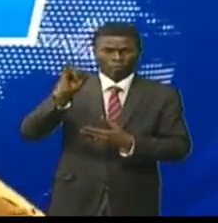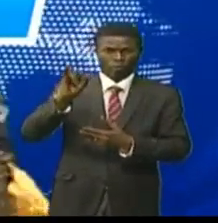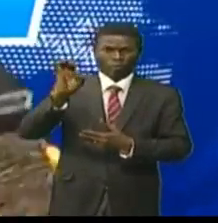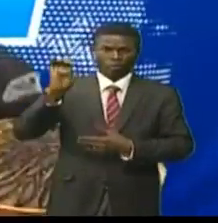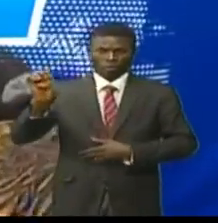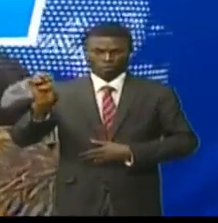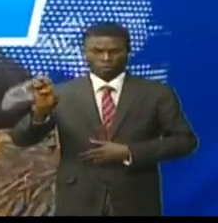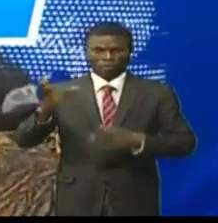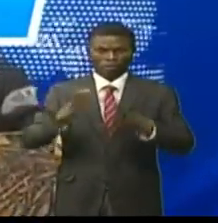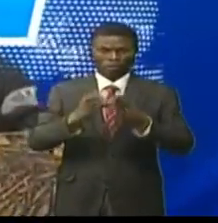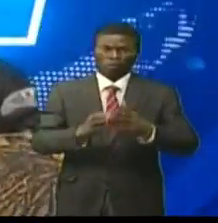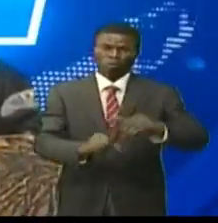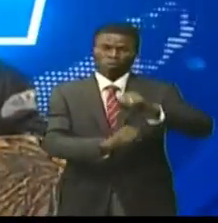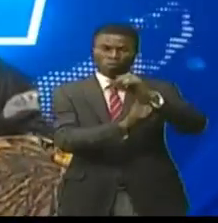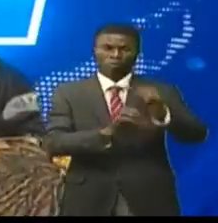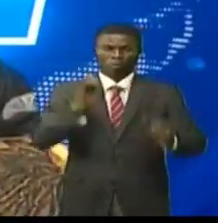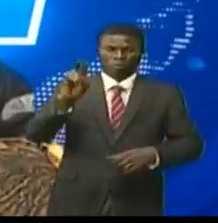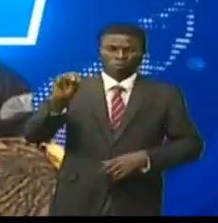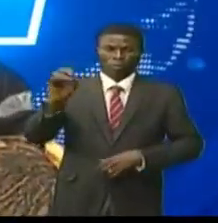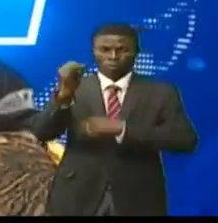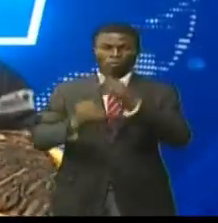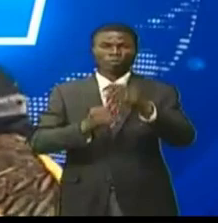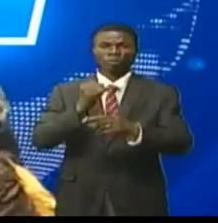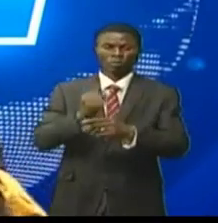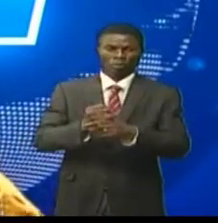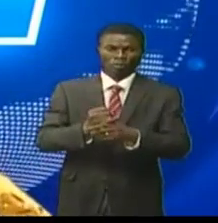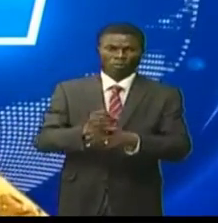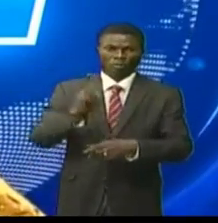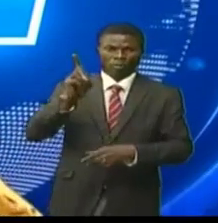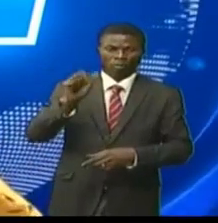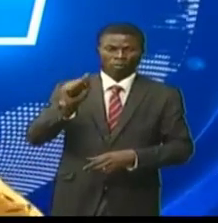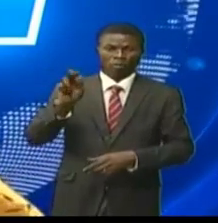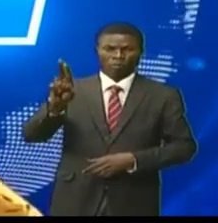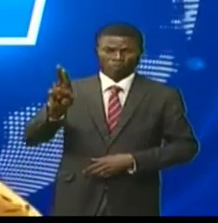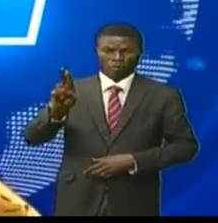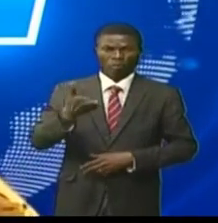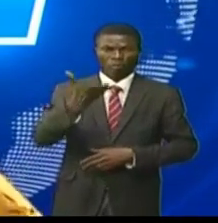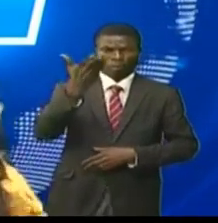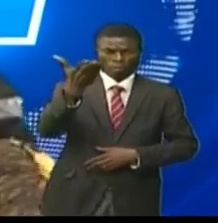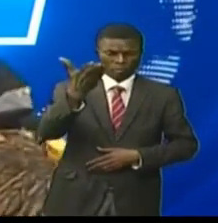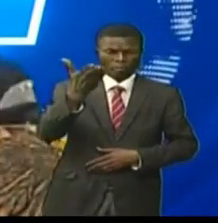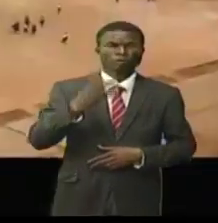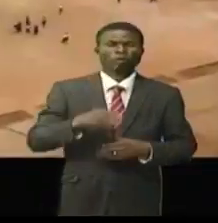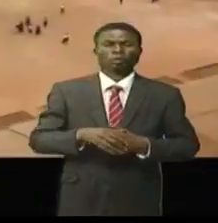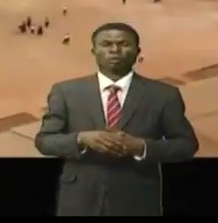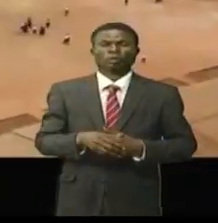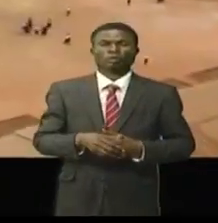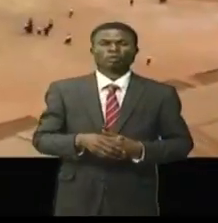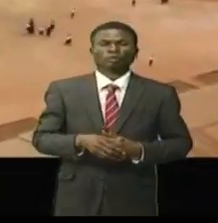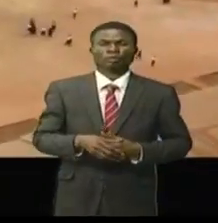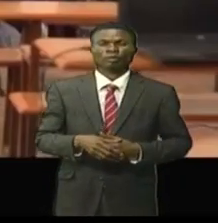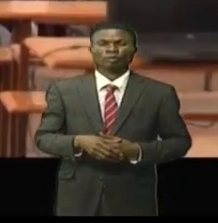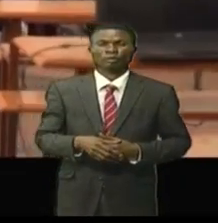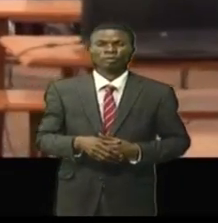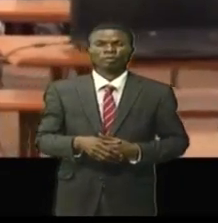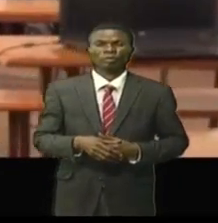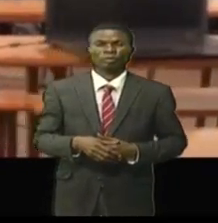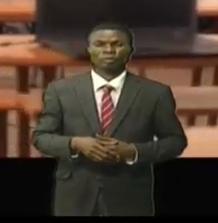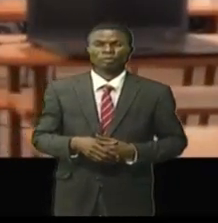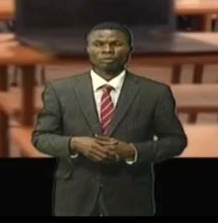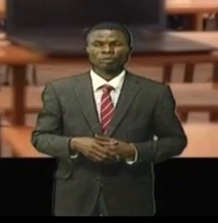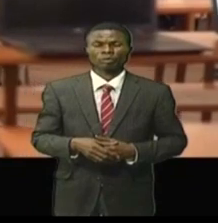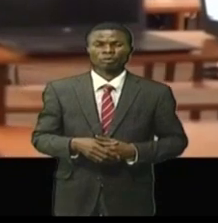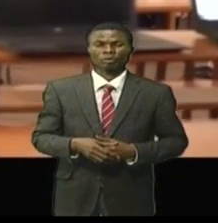avec appui de l'ONG internationale d'Alberg. Willy Atunakov pour plus de détails. L'enseignement